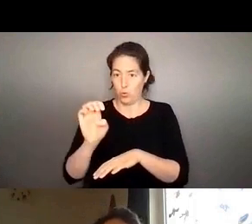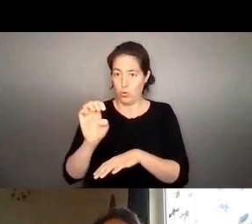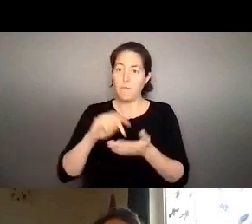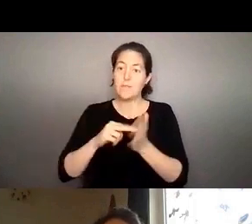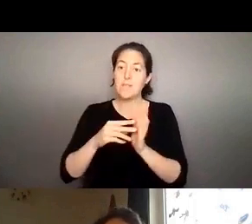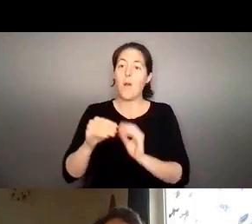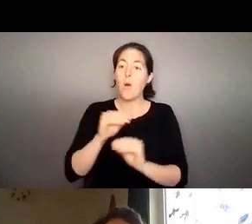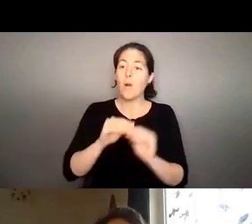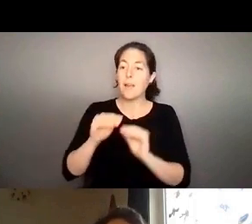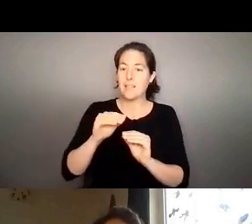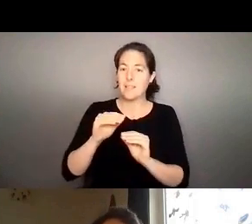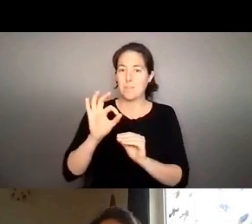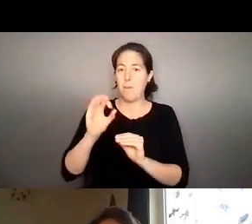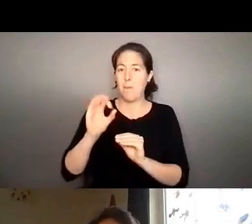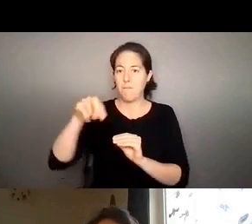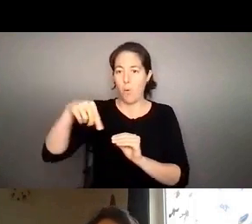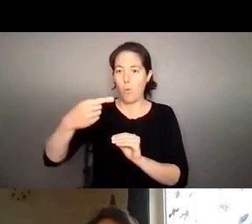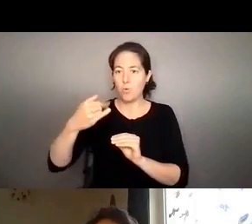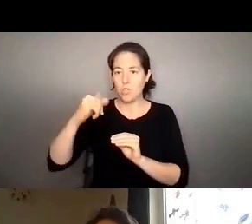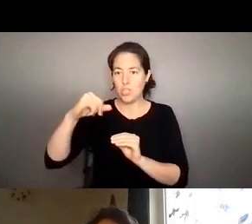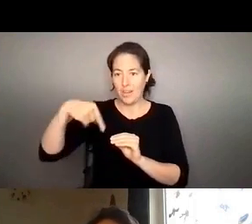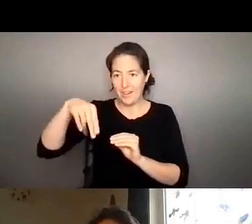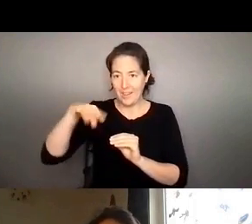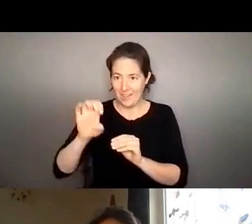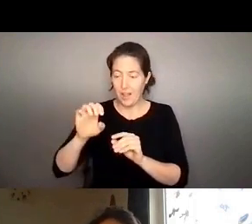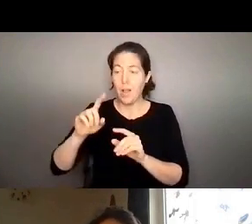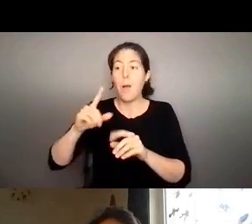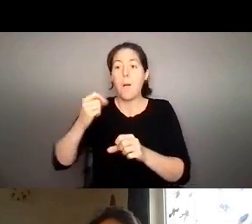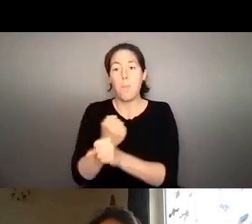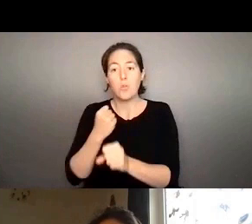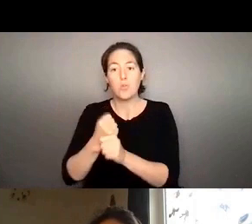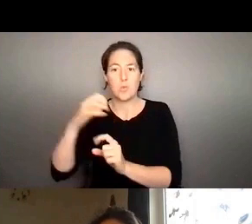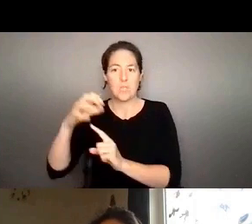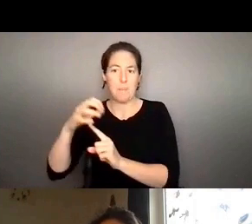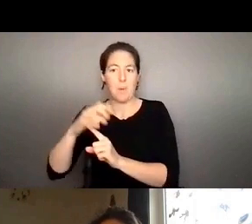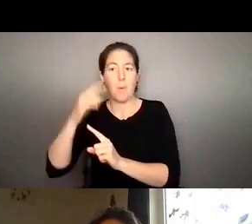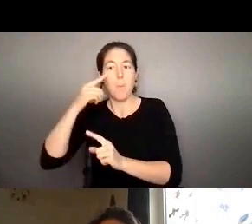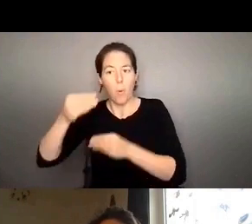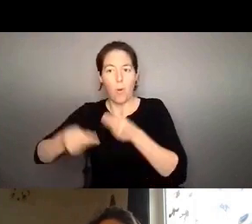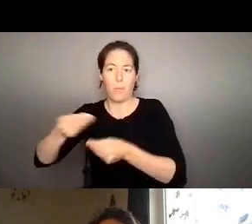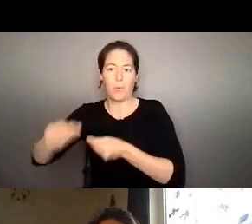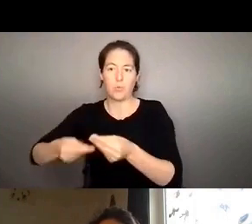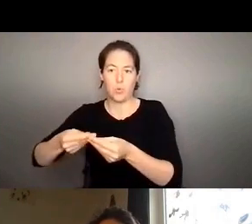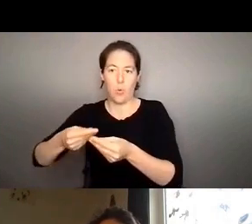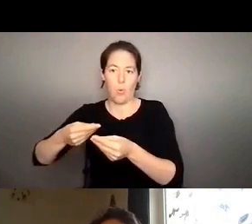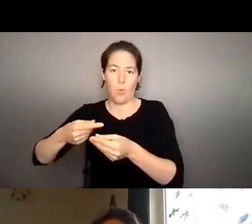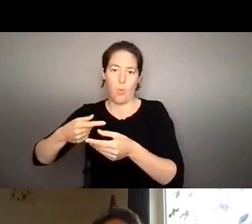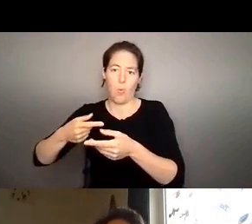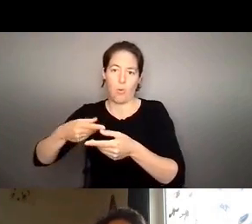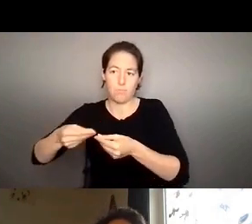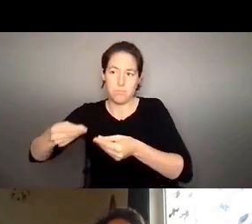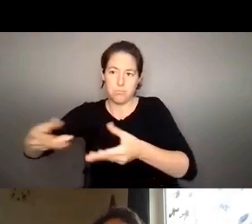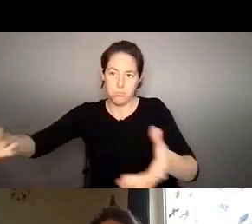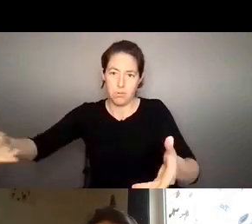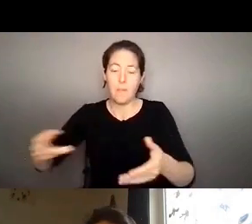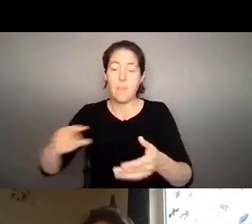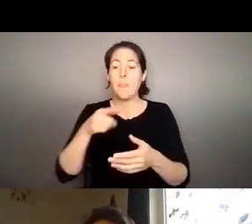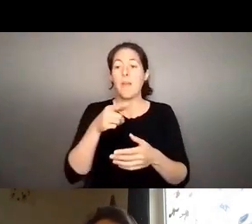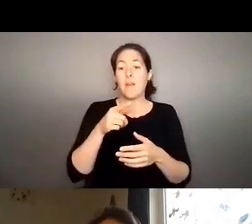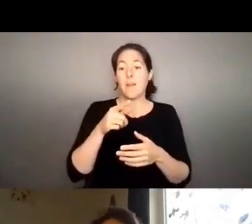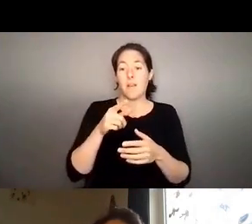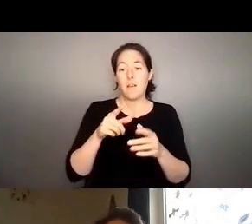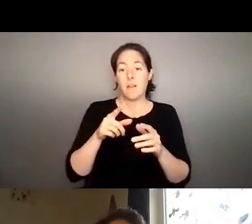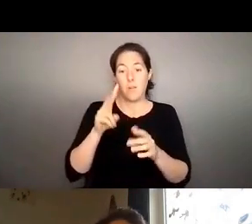qui produit des champignons comme sa stratégie de reproduction. Mais cet organisme-là, en fait, ça